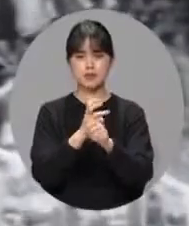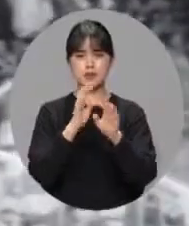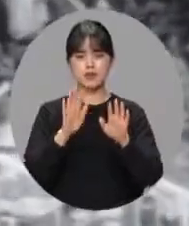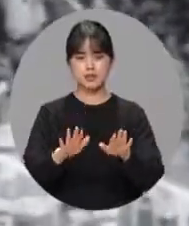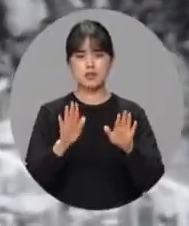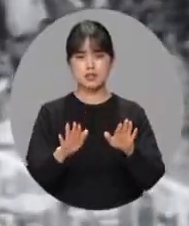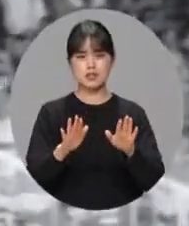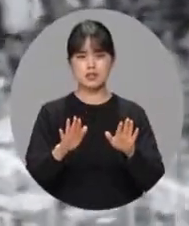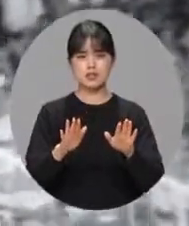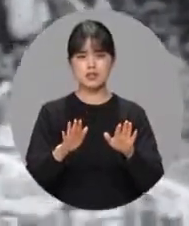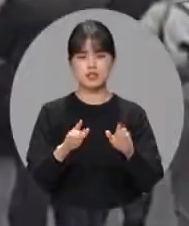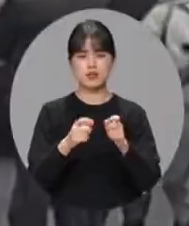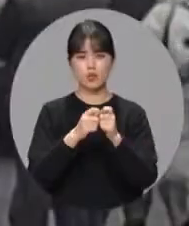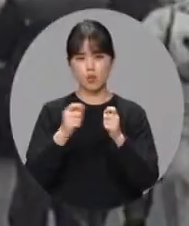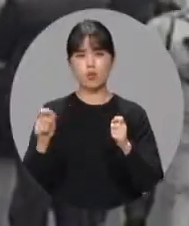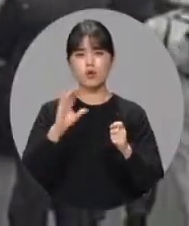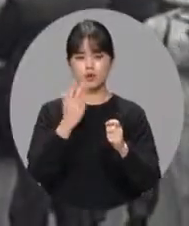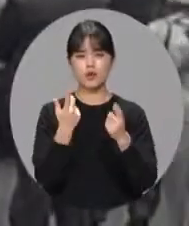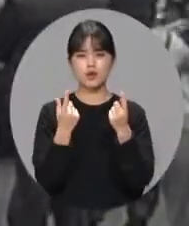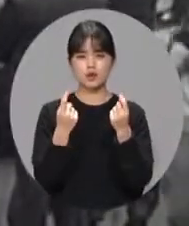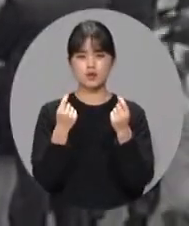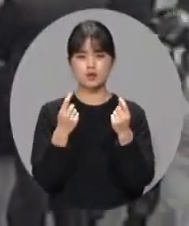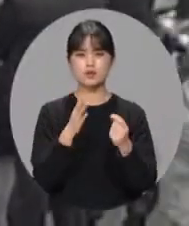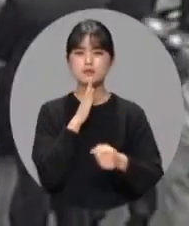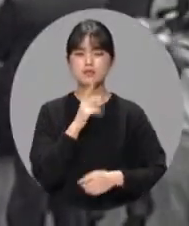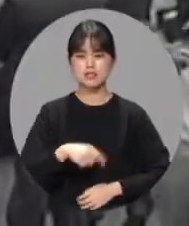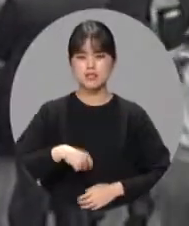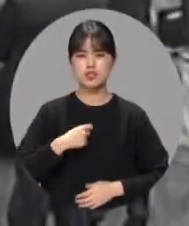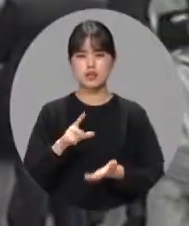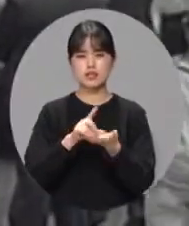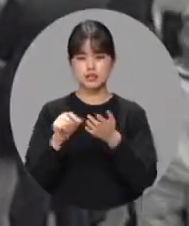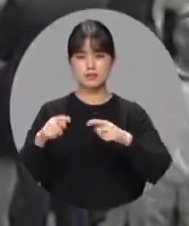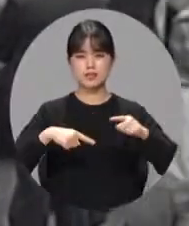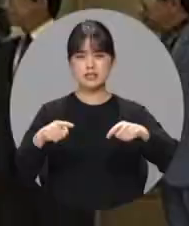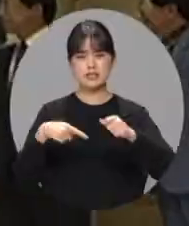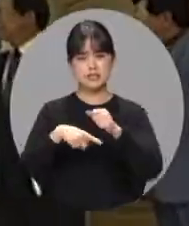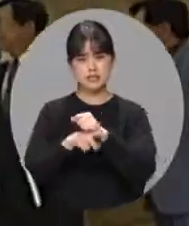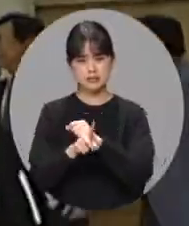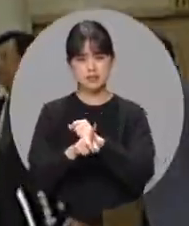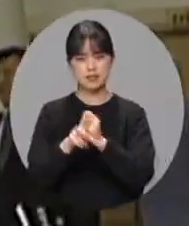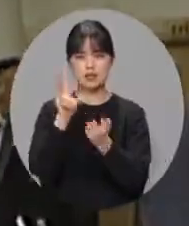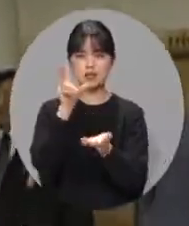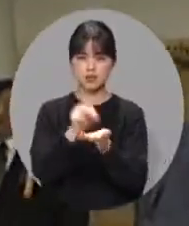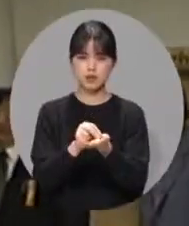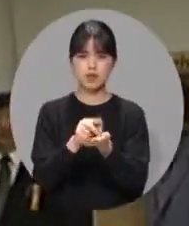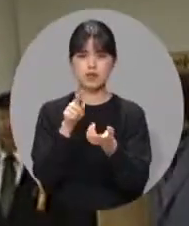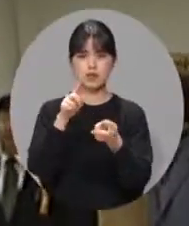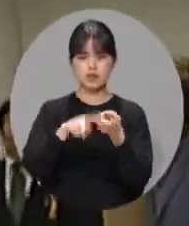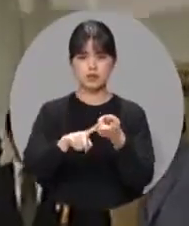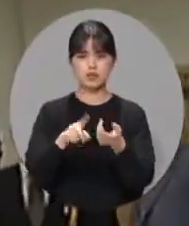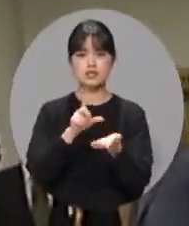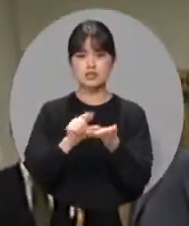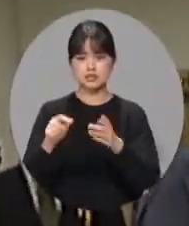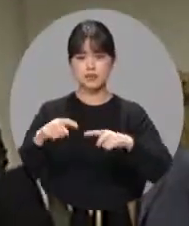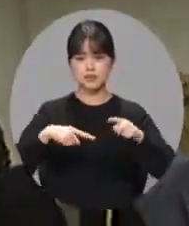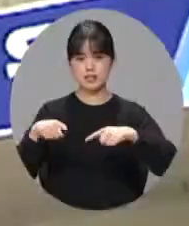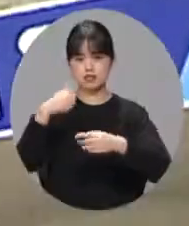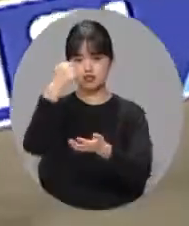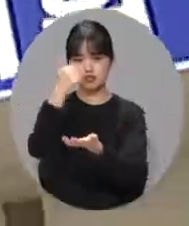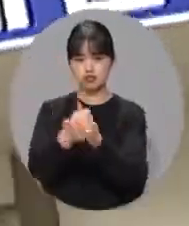넘어 장년으로 접어들면서 진정한 지방자치의 의미와 미래에 대한 과제는 지방자치의 주인인